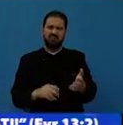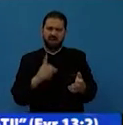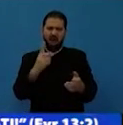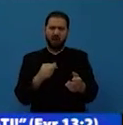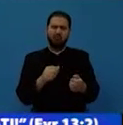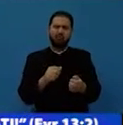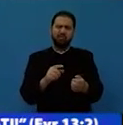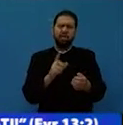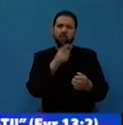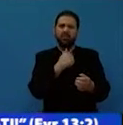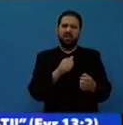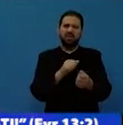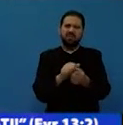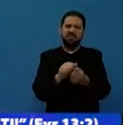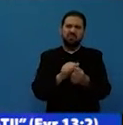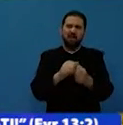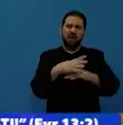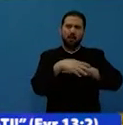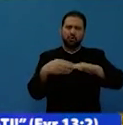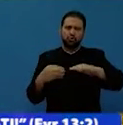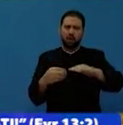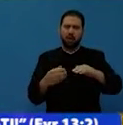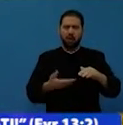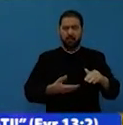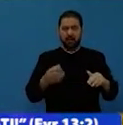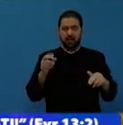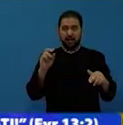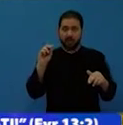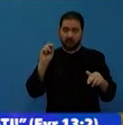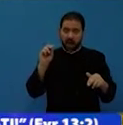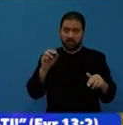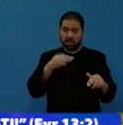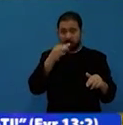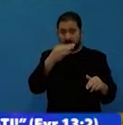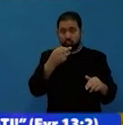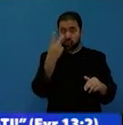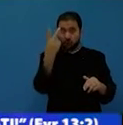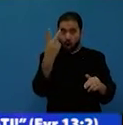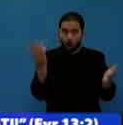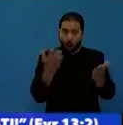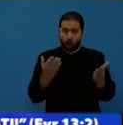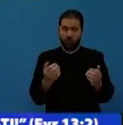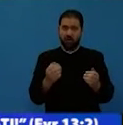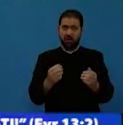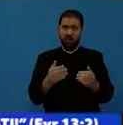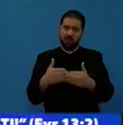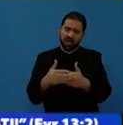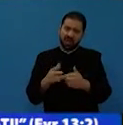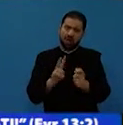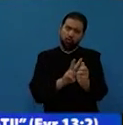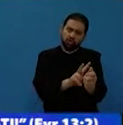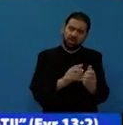spălător? Părintele Paisie a mai insistat de două ori să, pe lângă ucenic, să